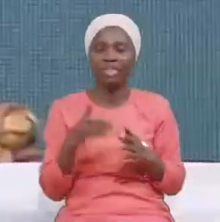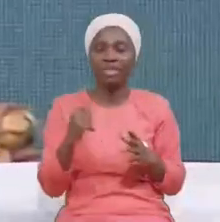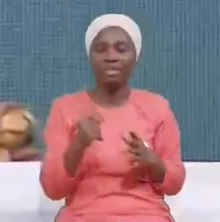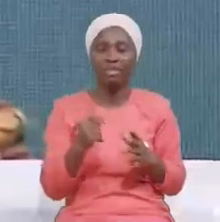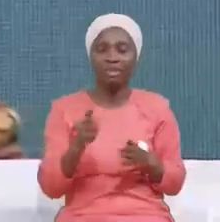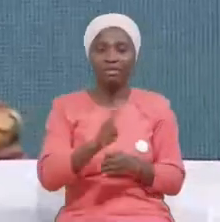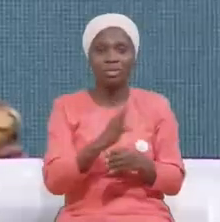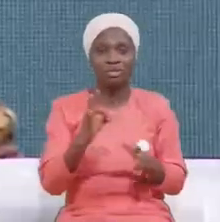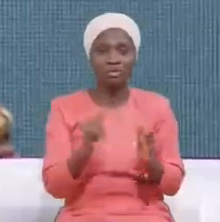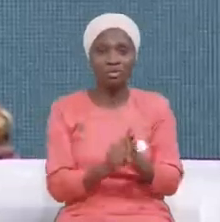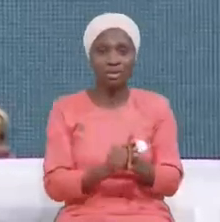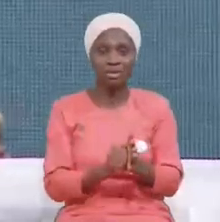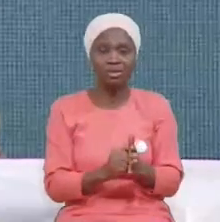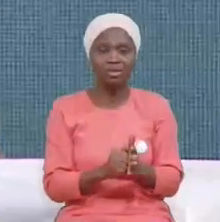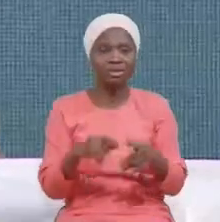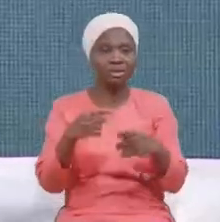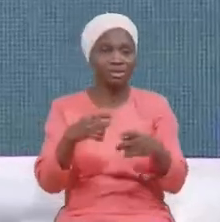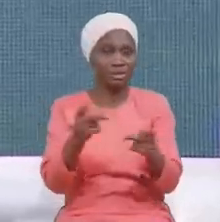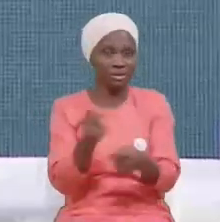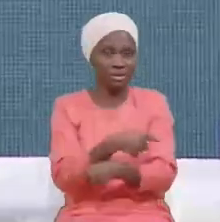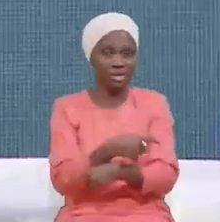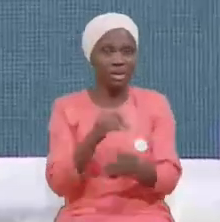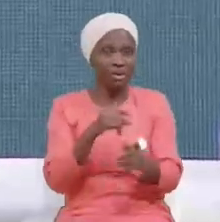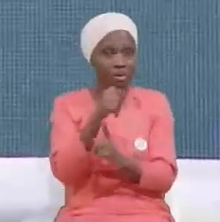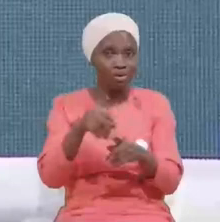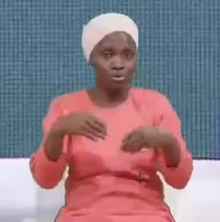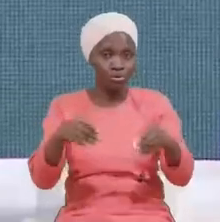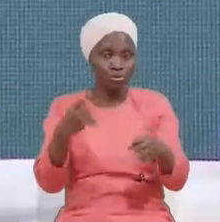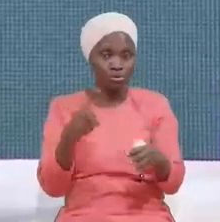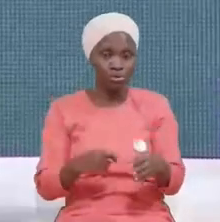La transaction de ce jour où tu as vendu le droit d'aînesse est toujours là.